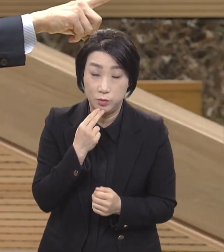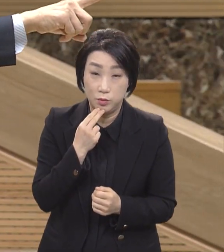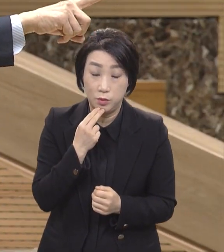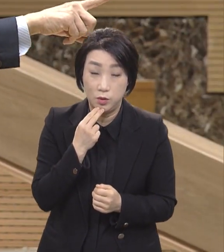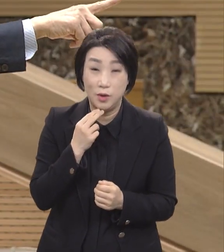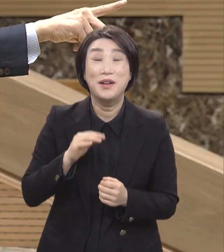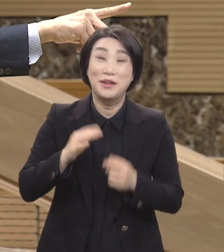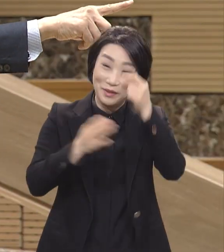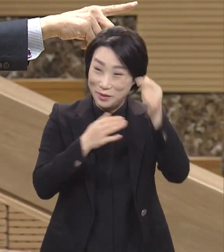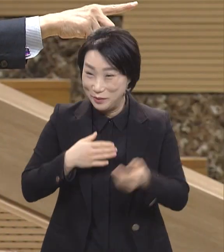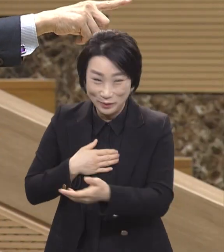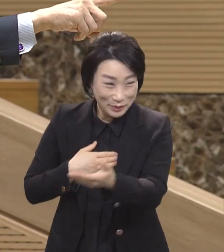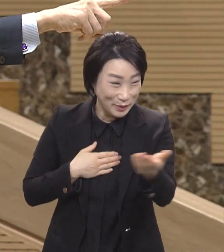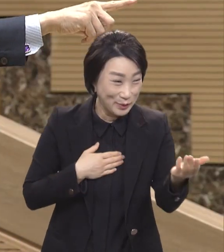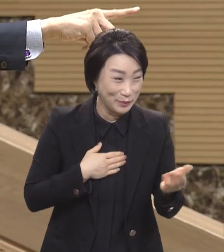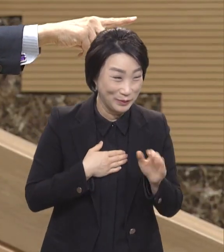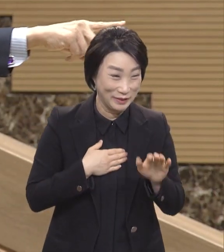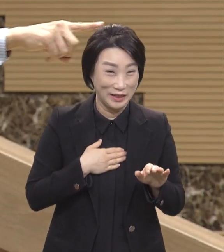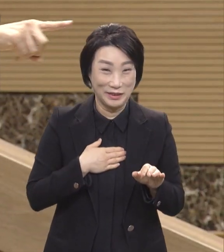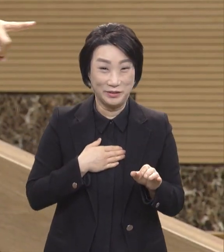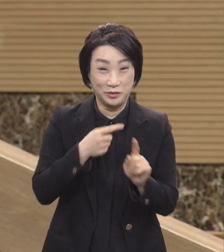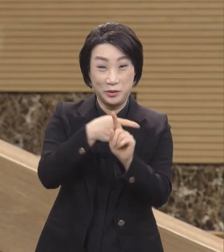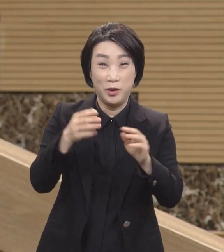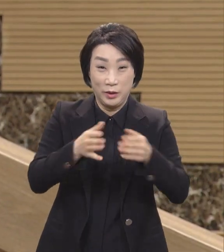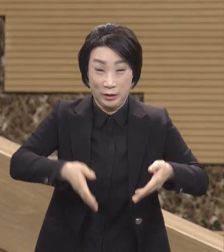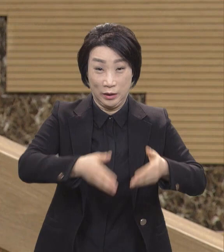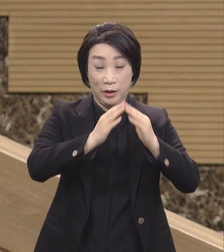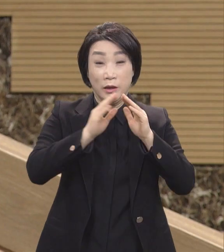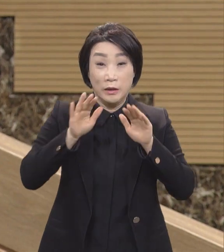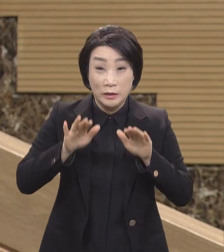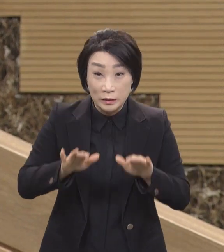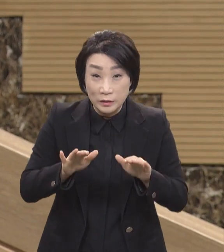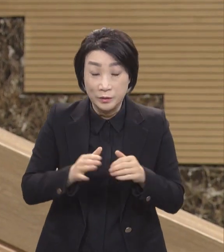우리 교인들도 교회 개척에서